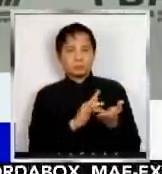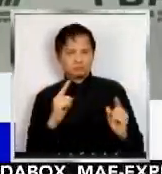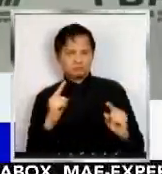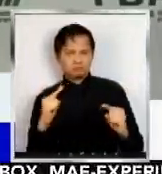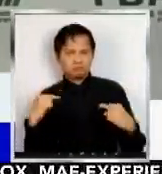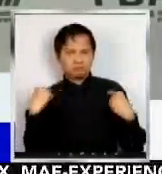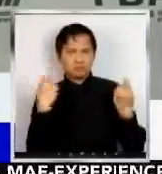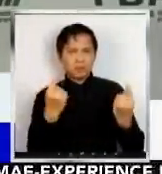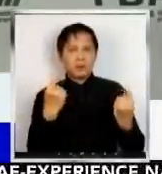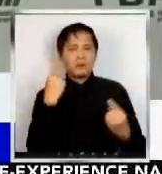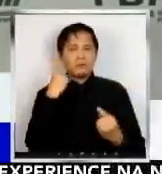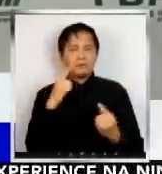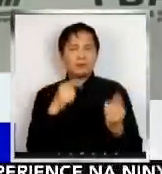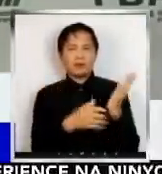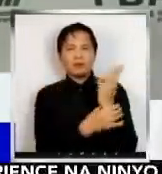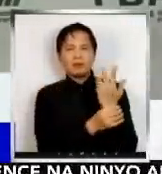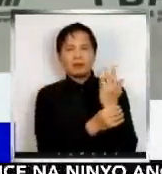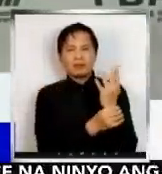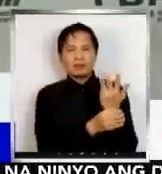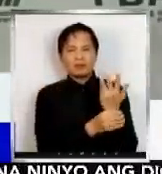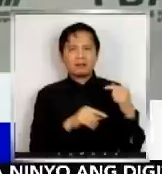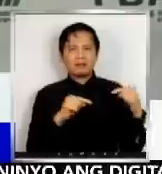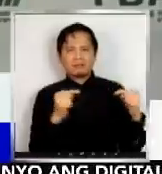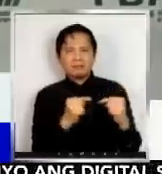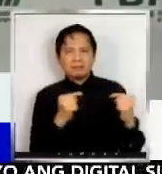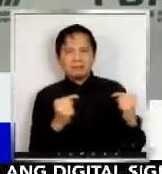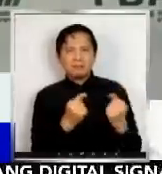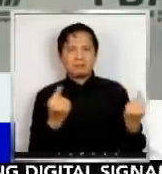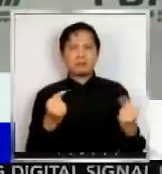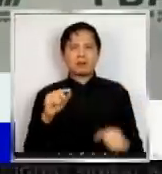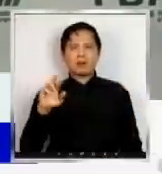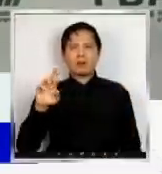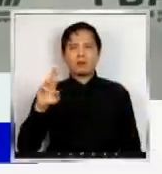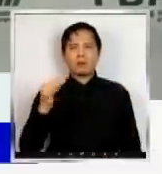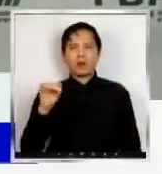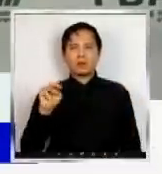bata, juvenile rheumatoid arthritis. Nag-aaral na iba,